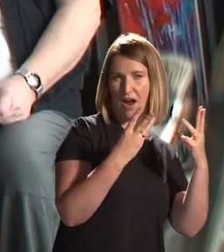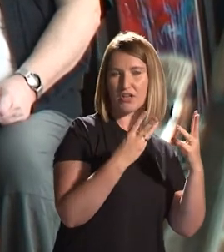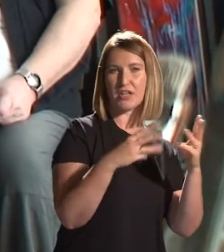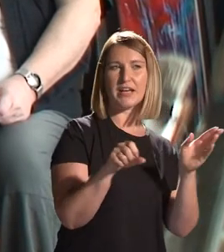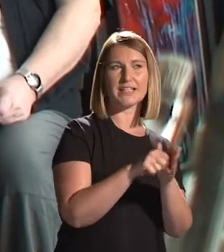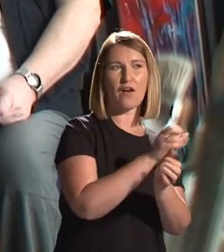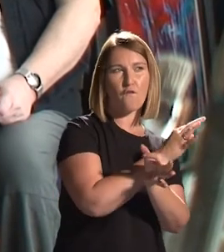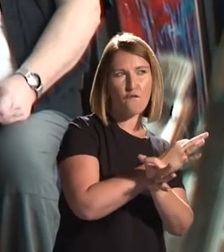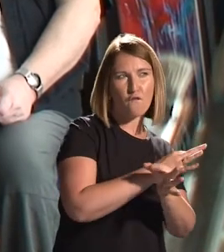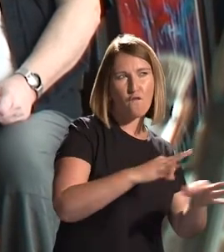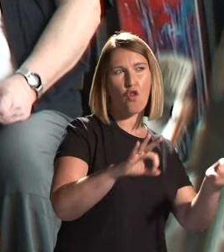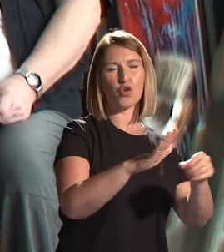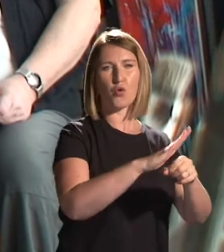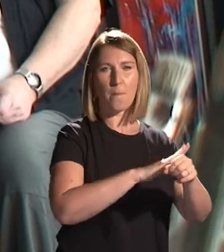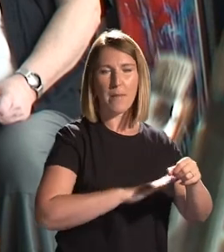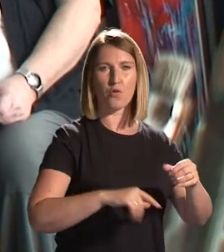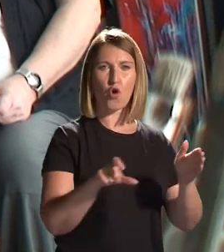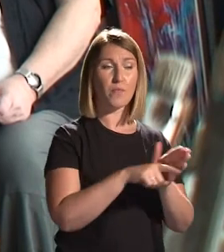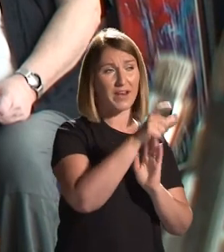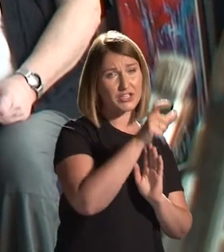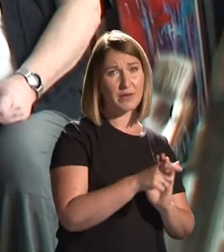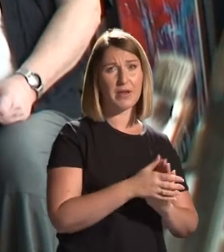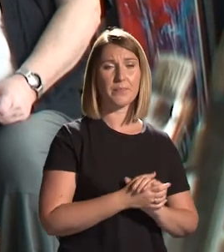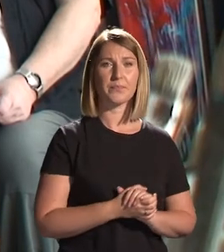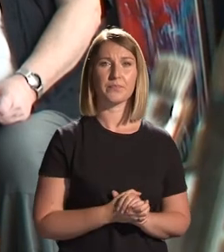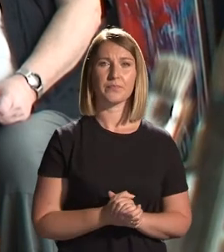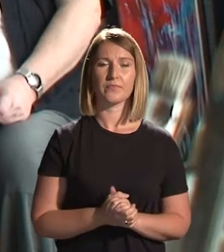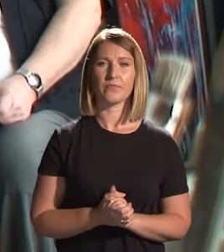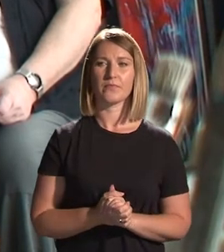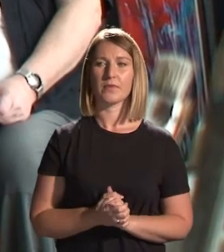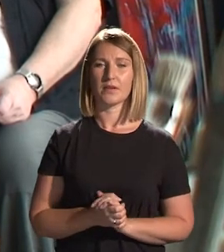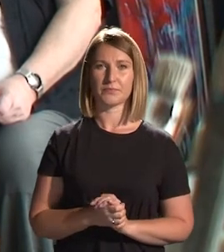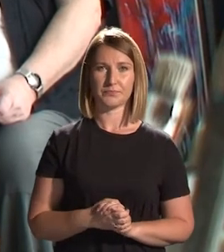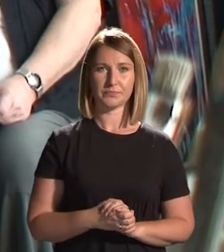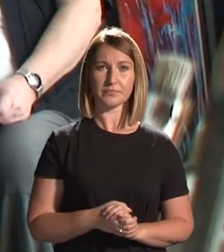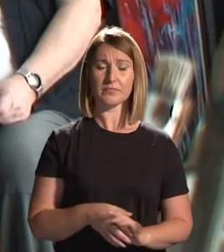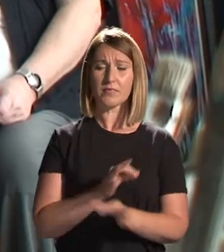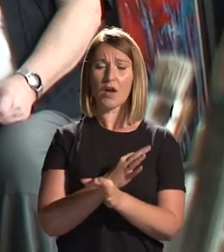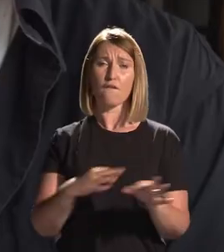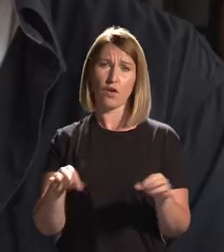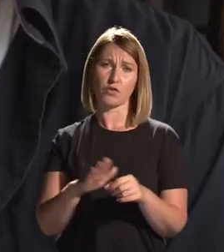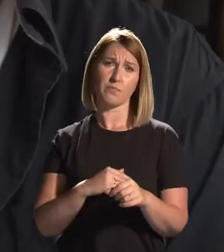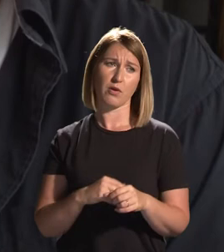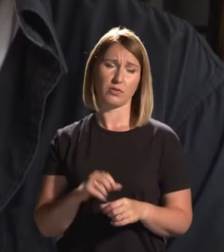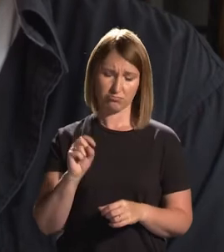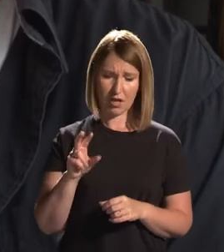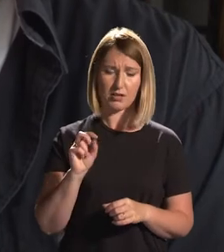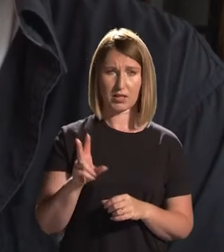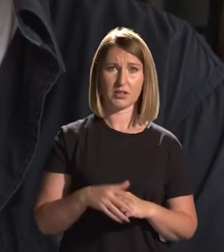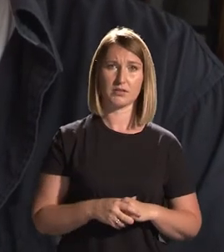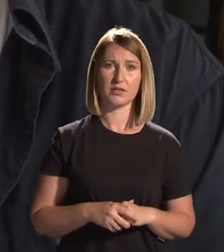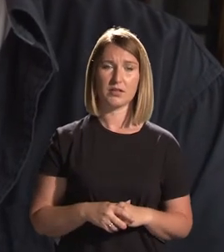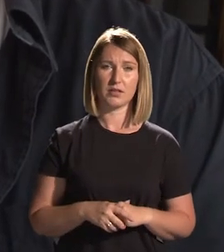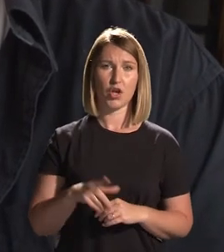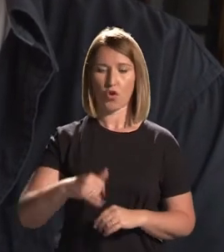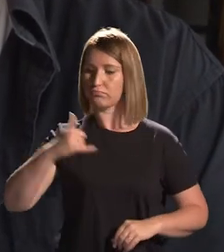wolności pełnej, niezależnej? Czy to jest tylko iluzja, wolność, że tak może być? Pełna, tak. Wolność twórczości? Tak, to